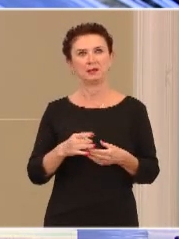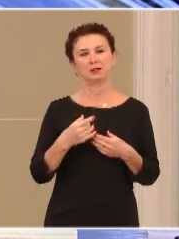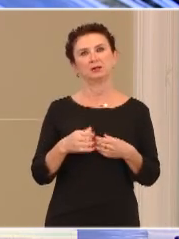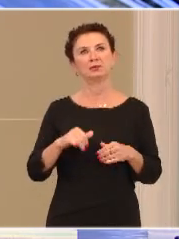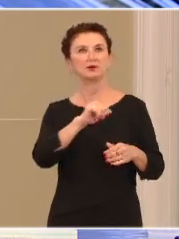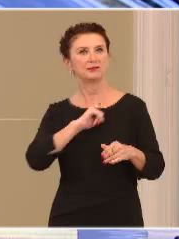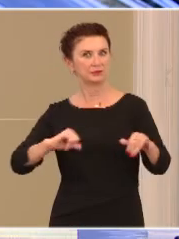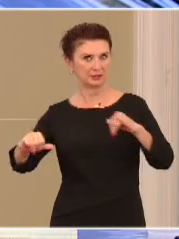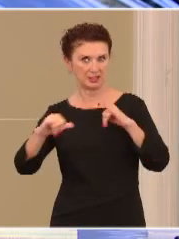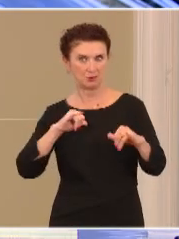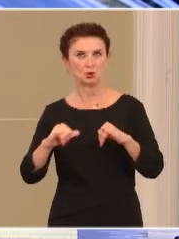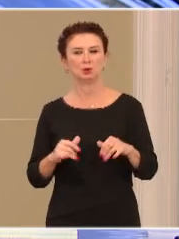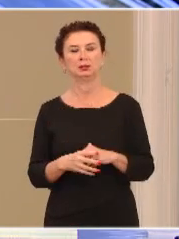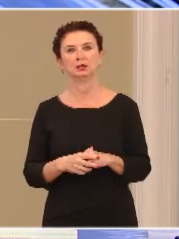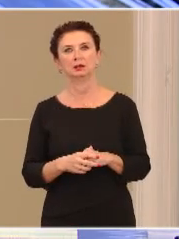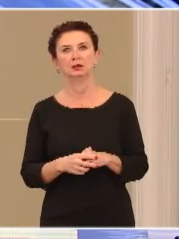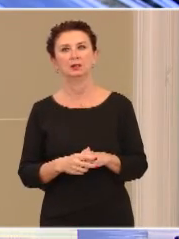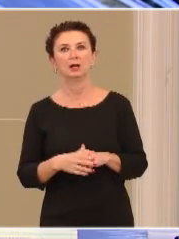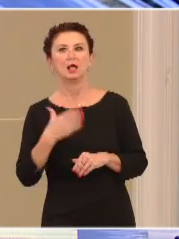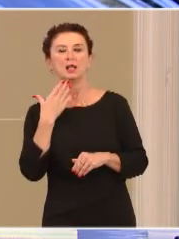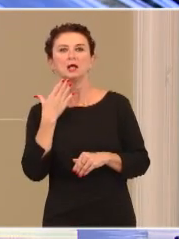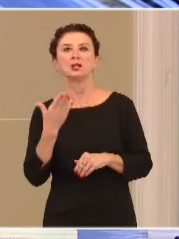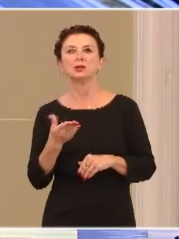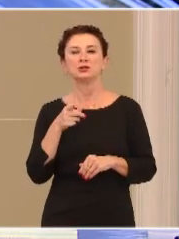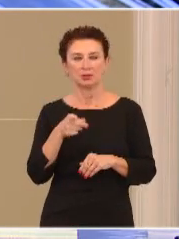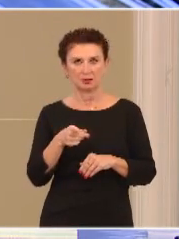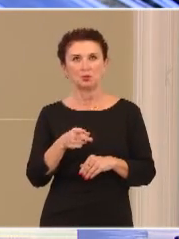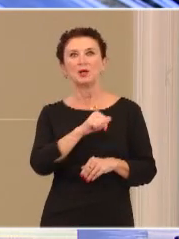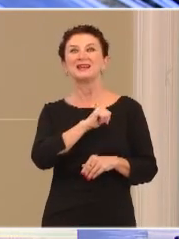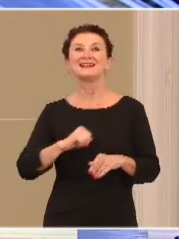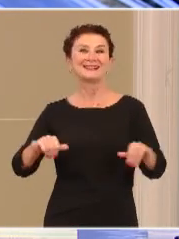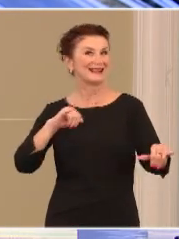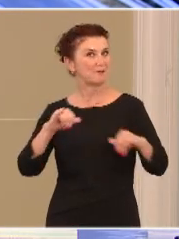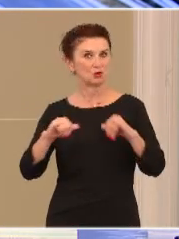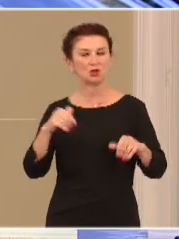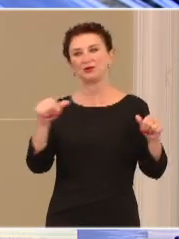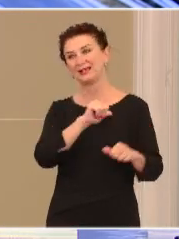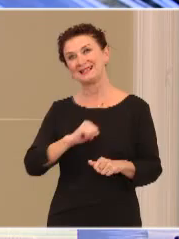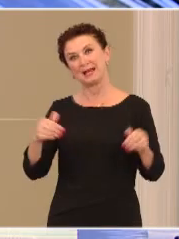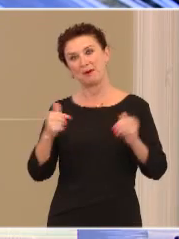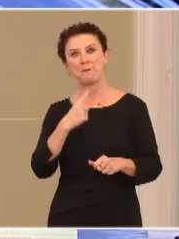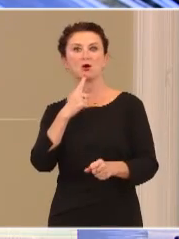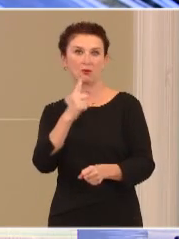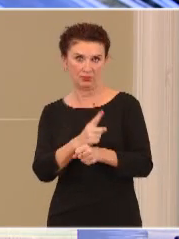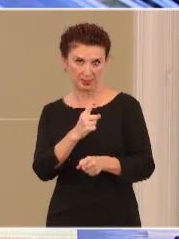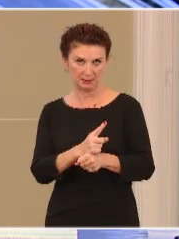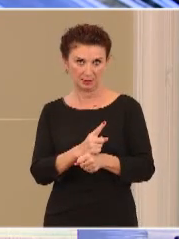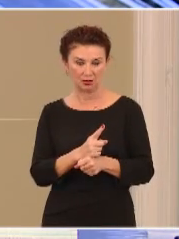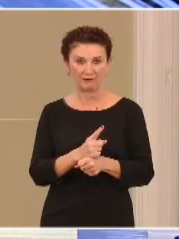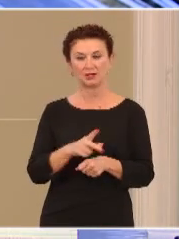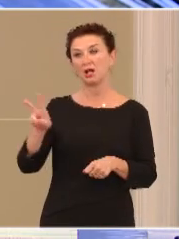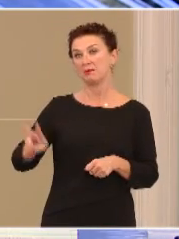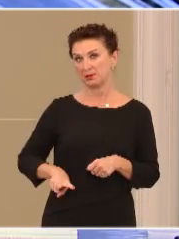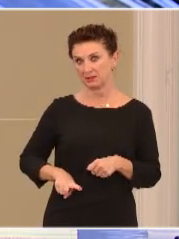w gestii i w kompetencji lokalnych samorządów. My jako ministerstwo będziemy mogli